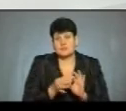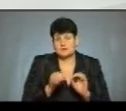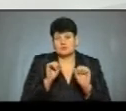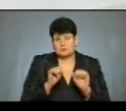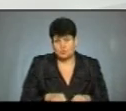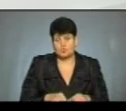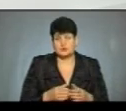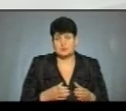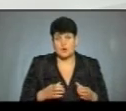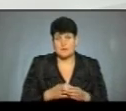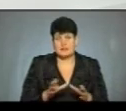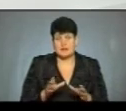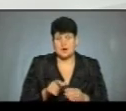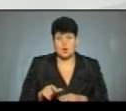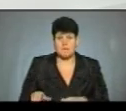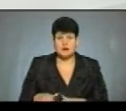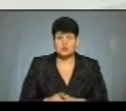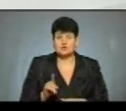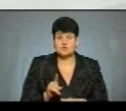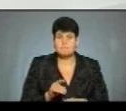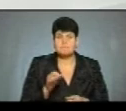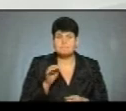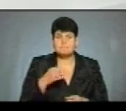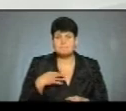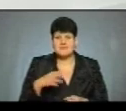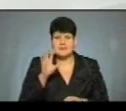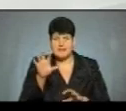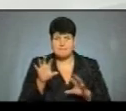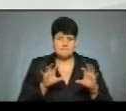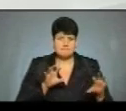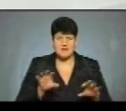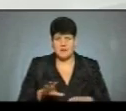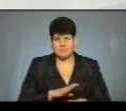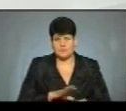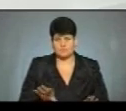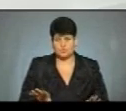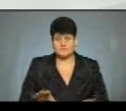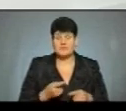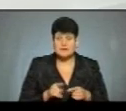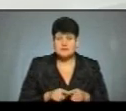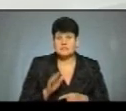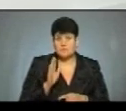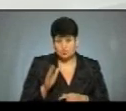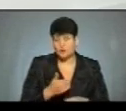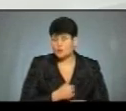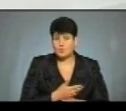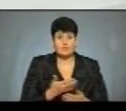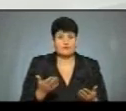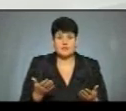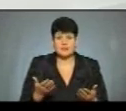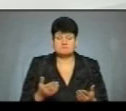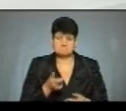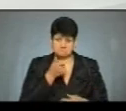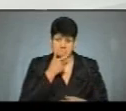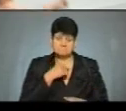спроможних об'єднаних громад. Щоб білих плям в розрізі Тернопільської області вже не було. І це буде добровільний,